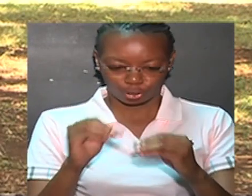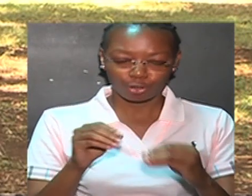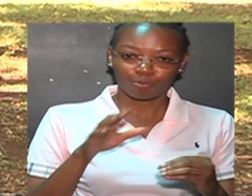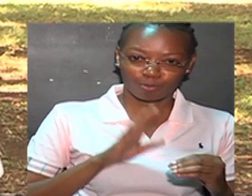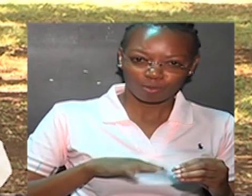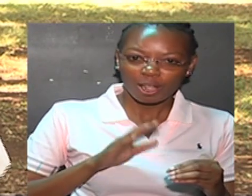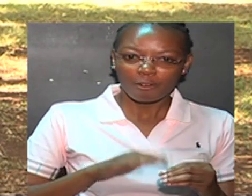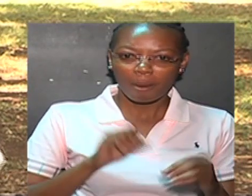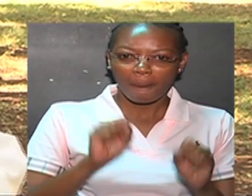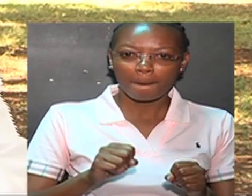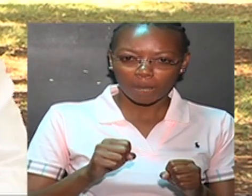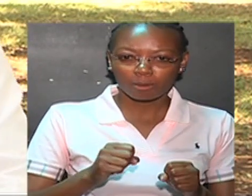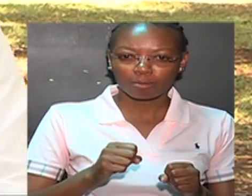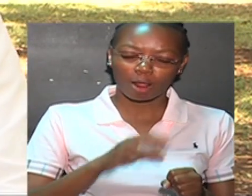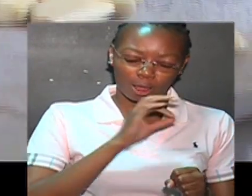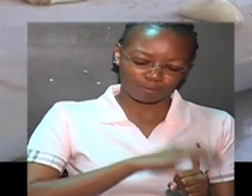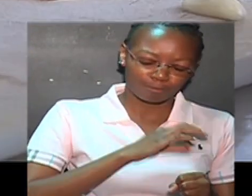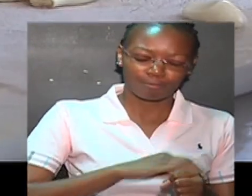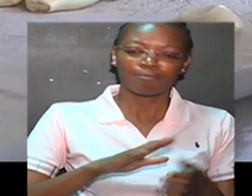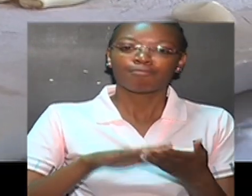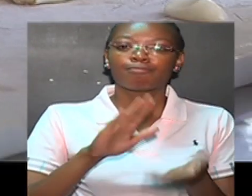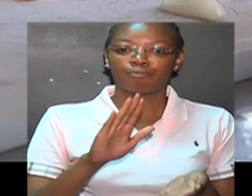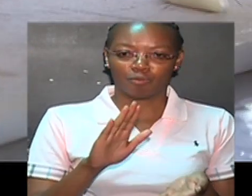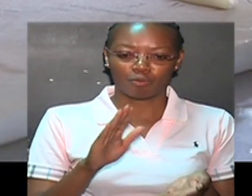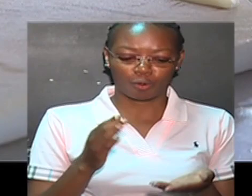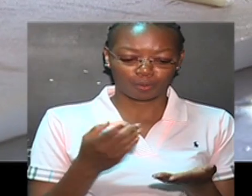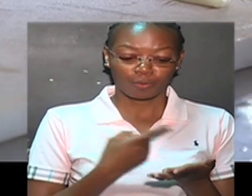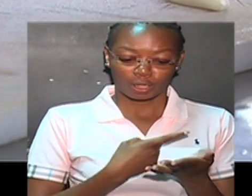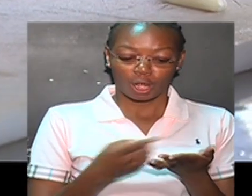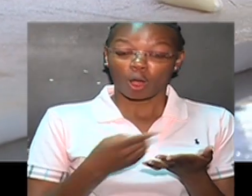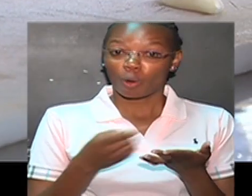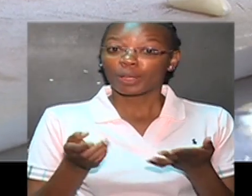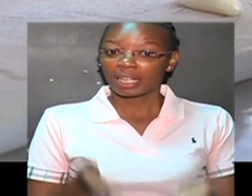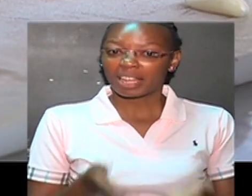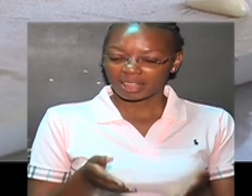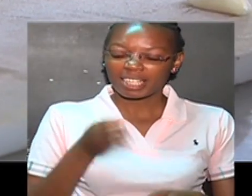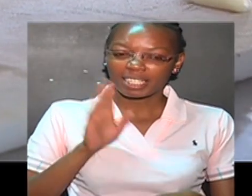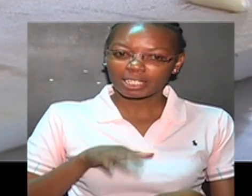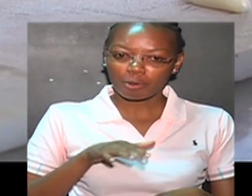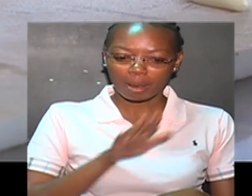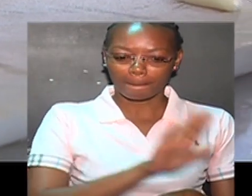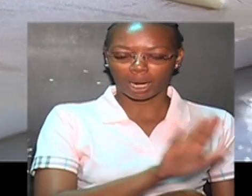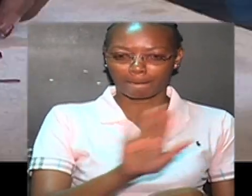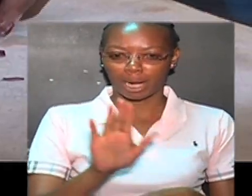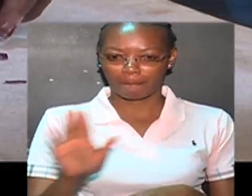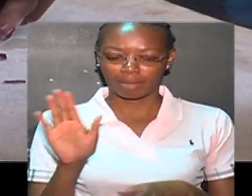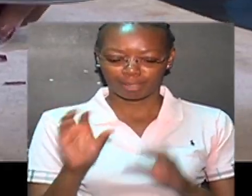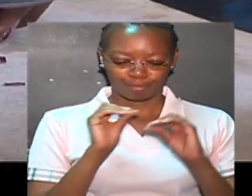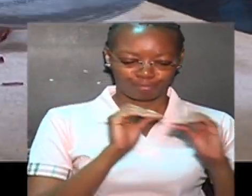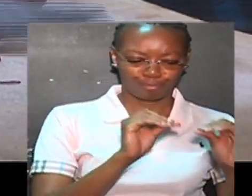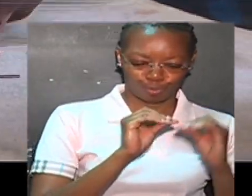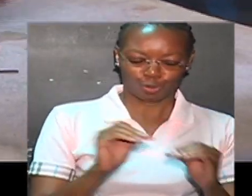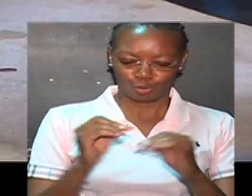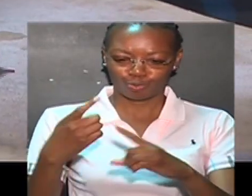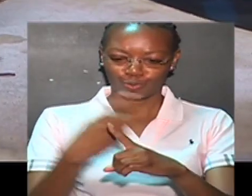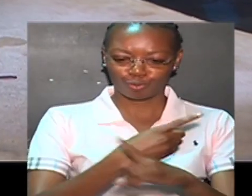they can earn more from their produce. Hii wiki akina mama hawa wamefunzwa jinsi ya kuongeza bidhaa tofauti tofauti